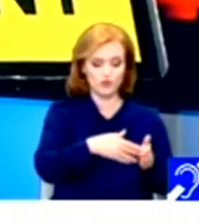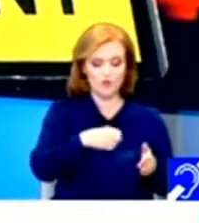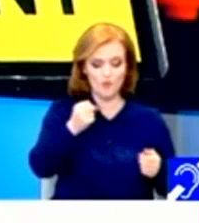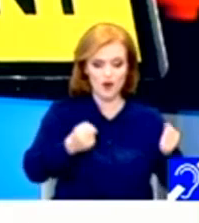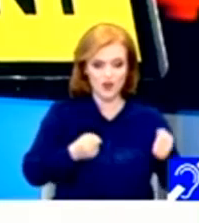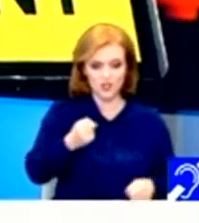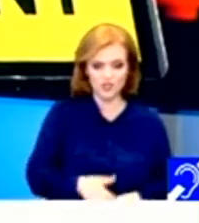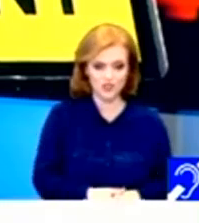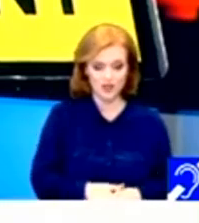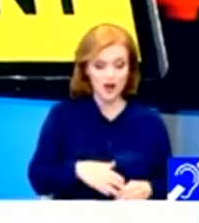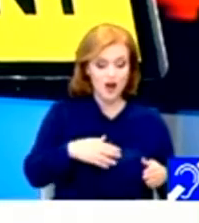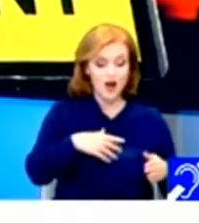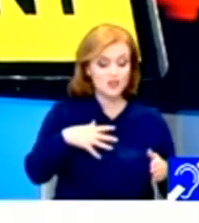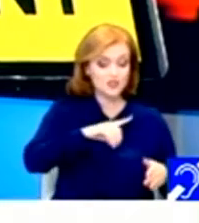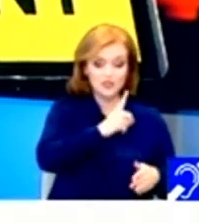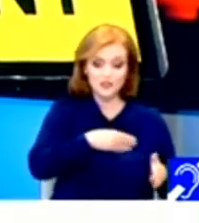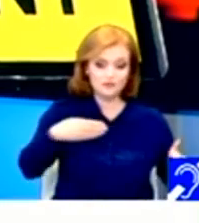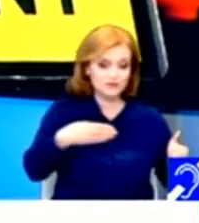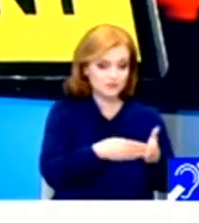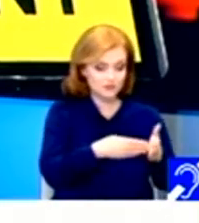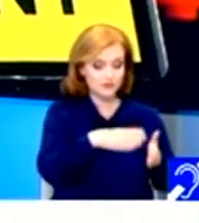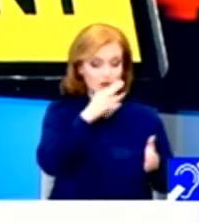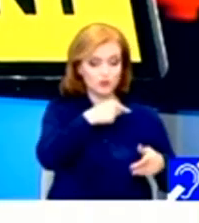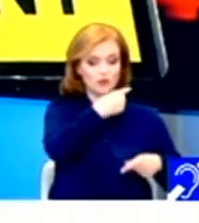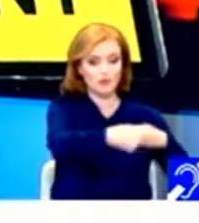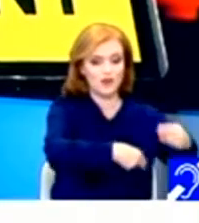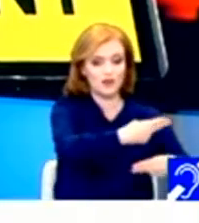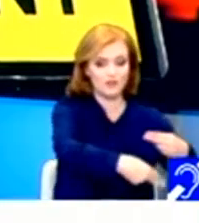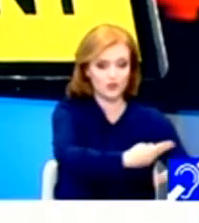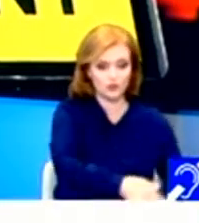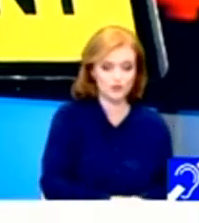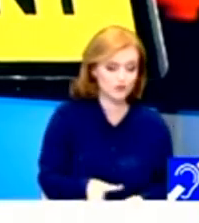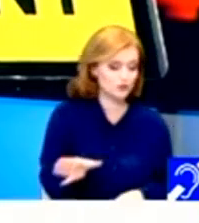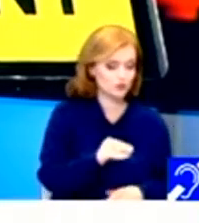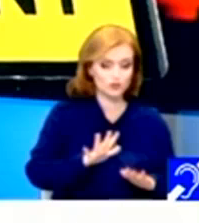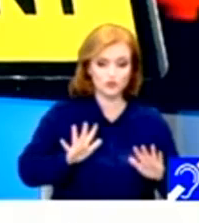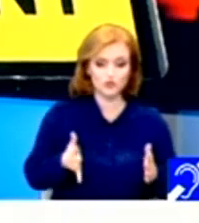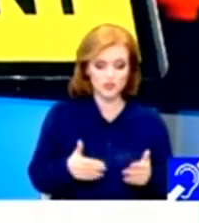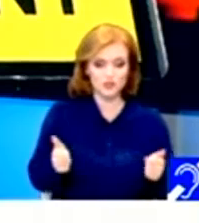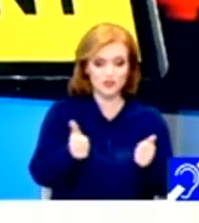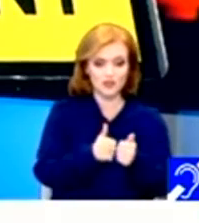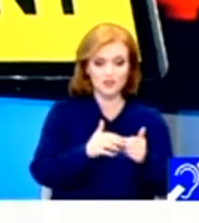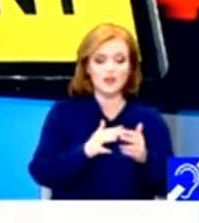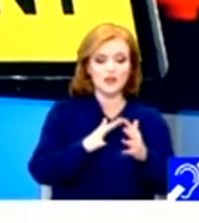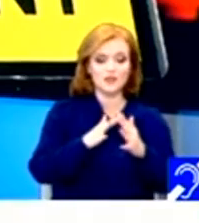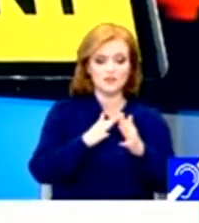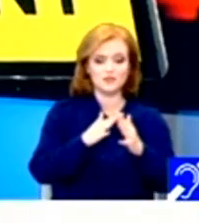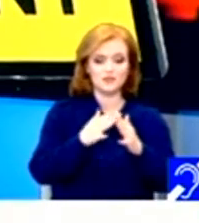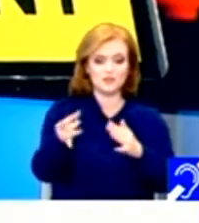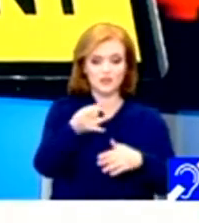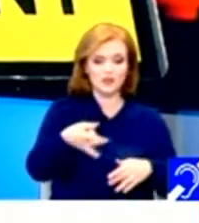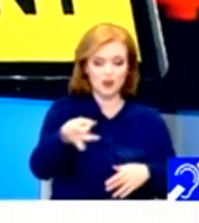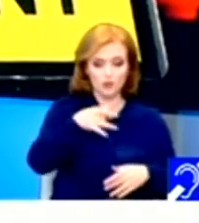violent, microbuzul a fost aruncat de pe carosabil și s-a răsturnat de câteva ori. Totul s-a întâmplat în apropierea localității Cucioaia din